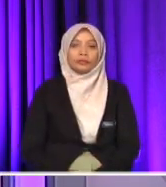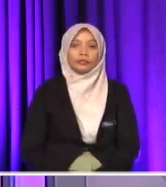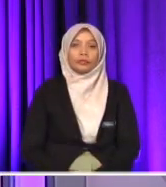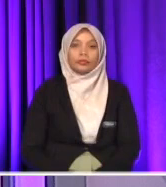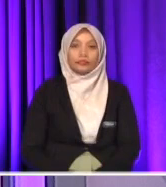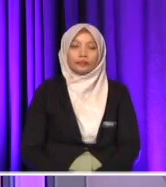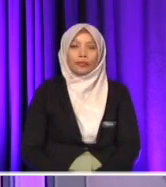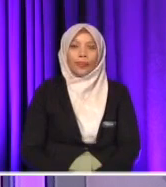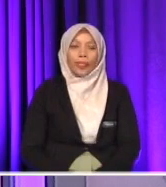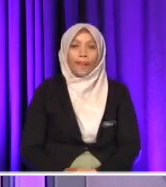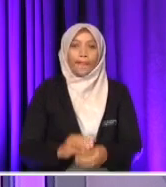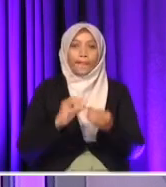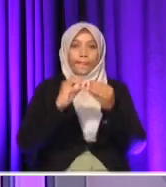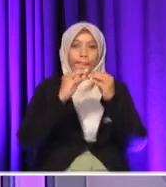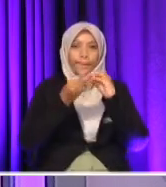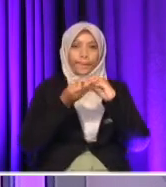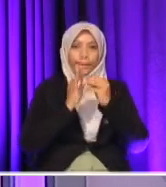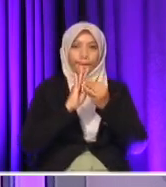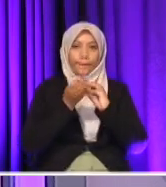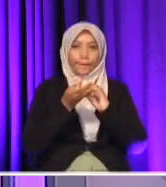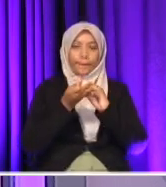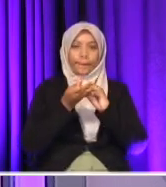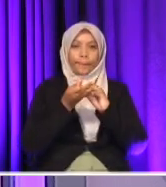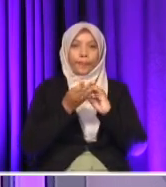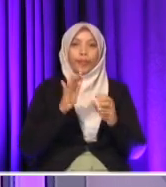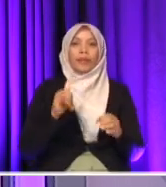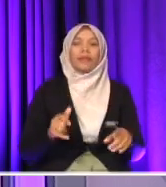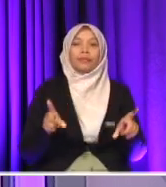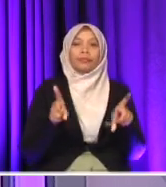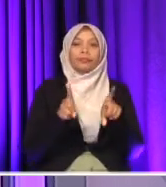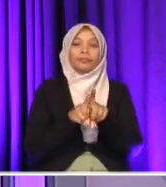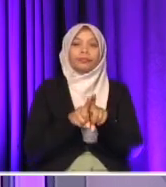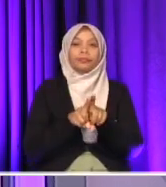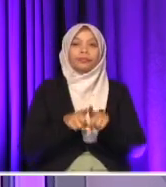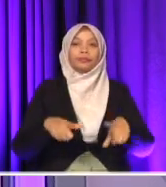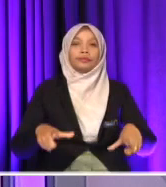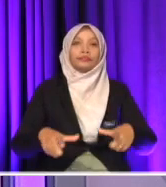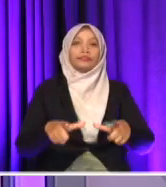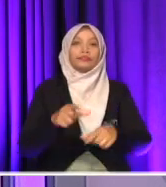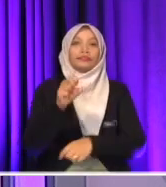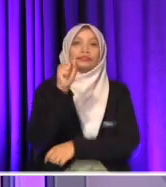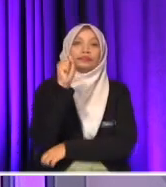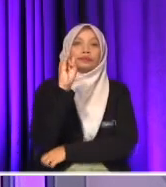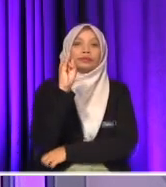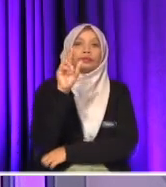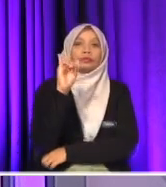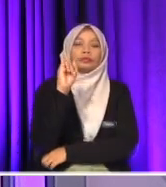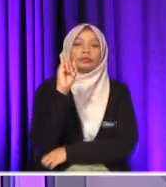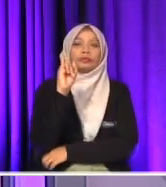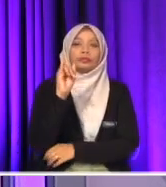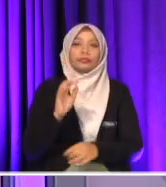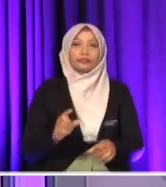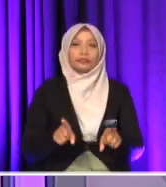sama kita boleh apply kan? Sebab dalam liter AU ni kita ada liter siri. Okey, sama ada